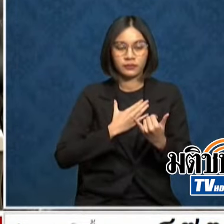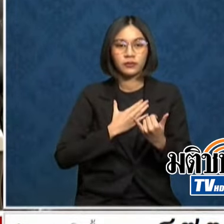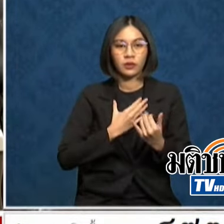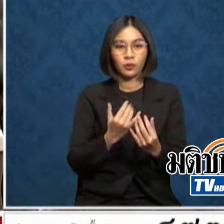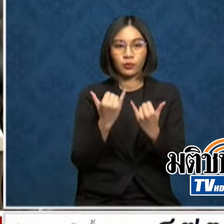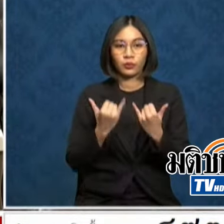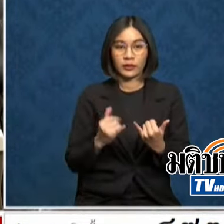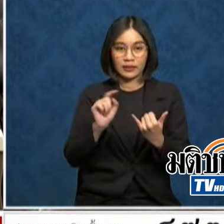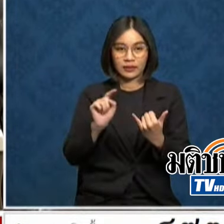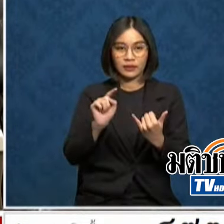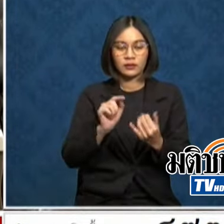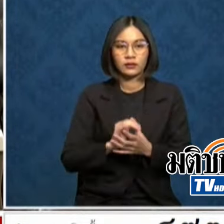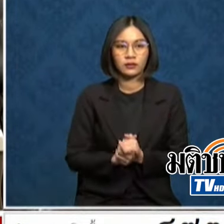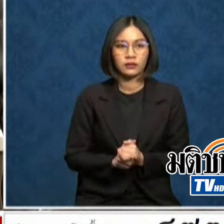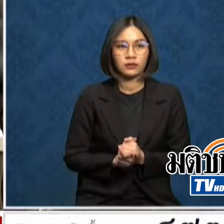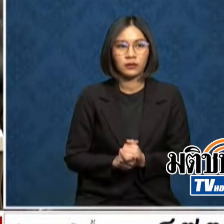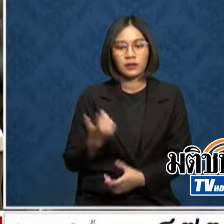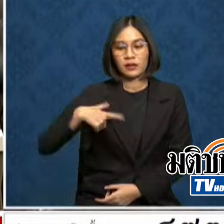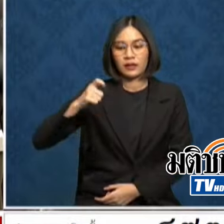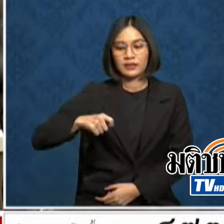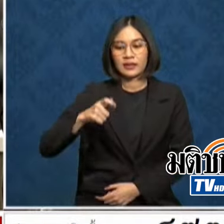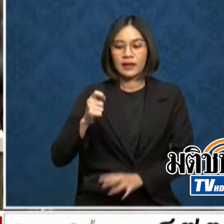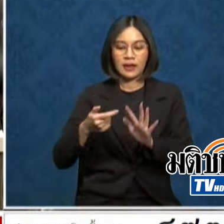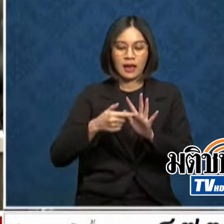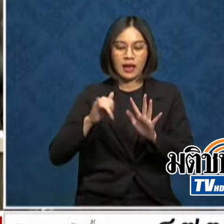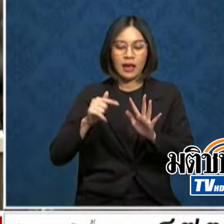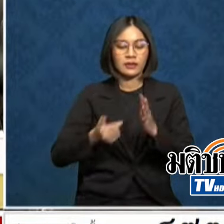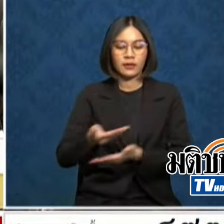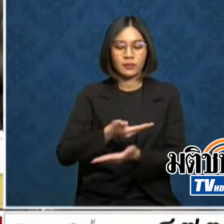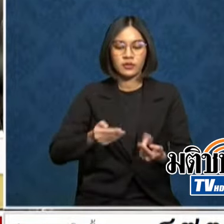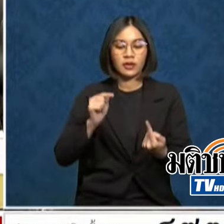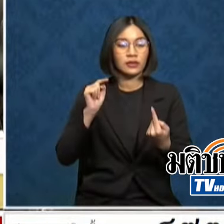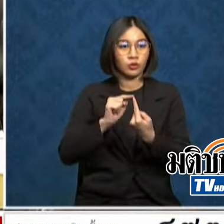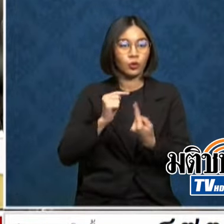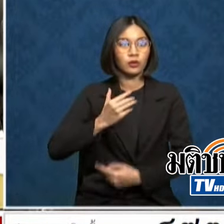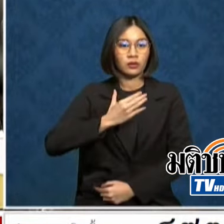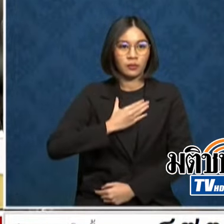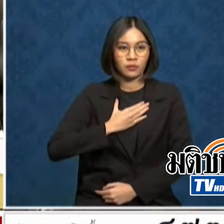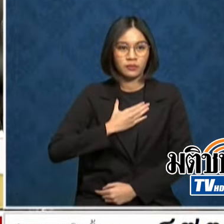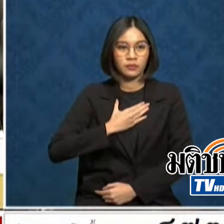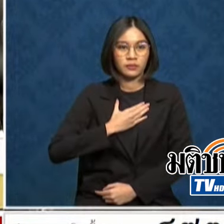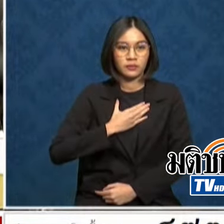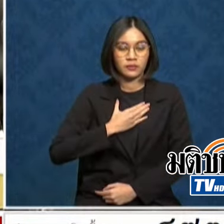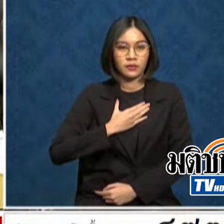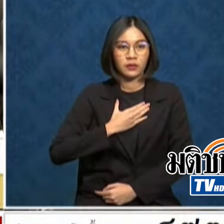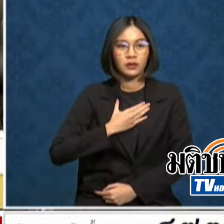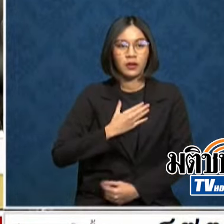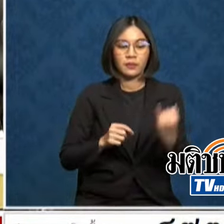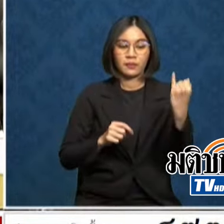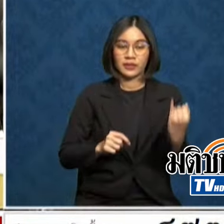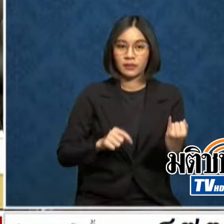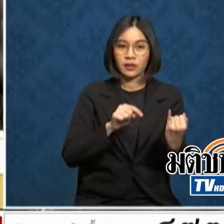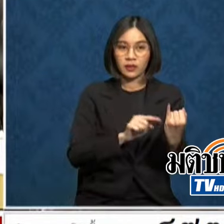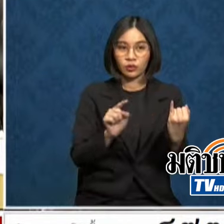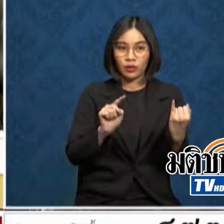วันนี้นะครับท่านประธานศาลอาญามีการพิจารณาเรื่องของกระผมซึ่งเป็นจำเลยในกร